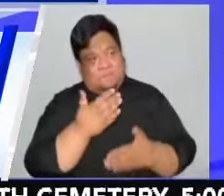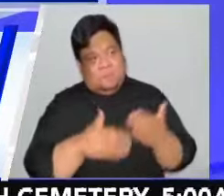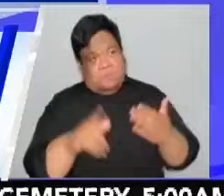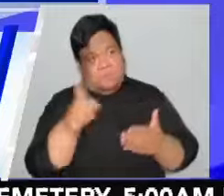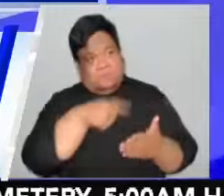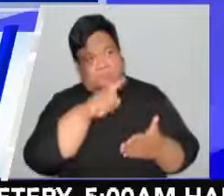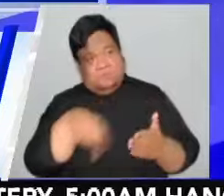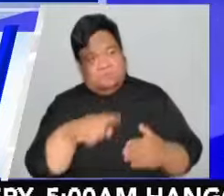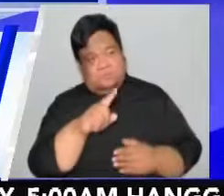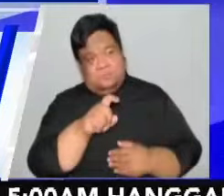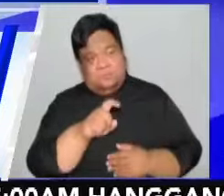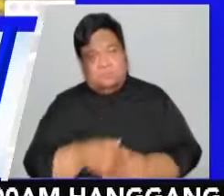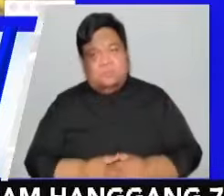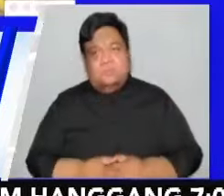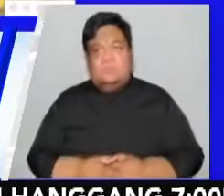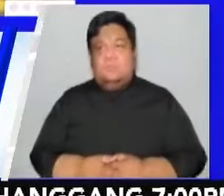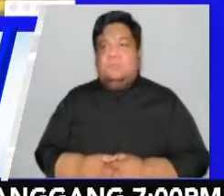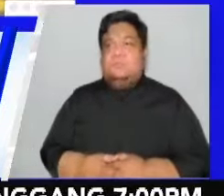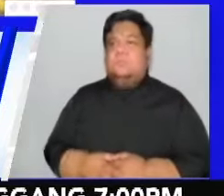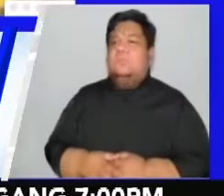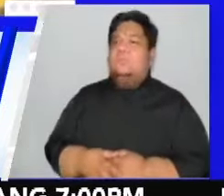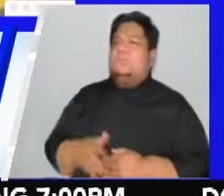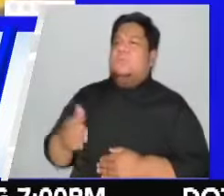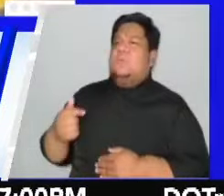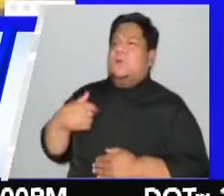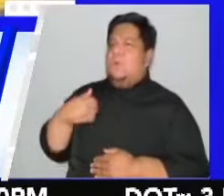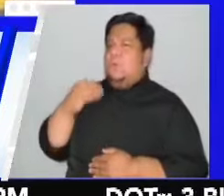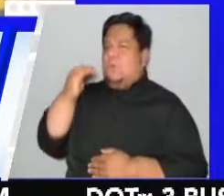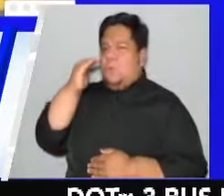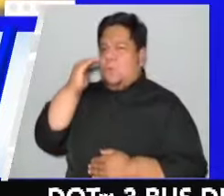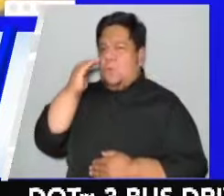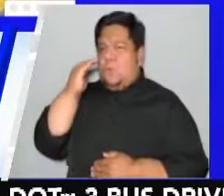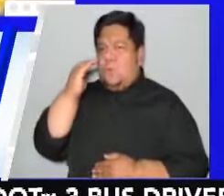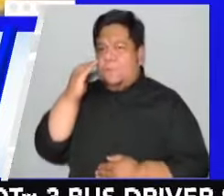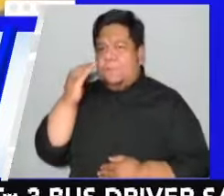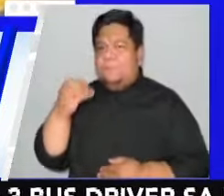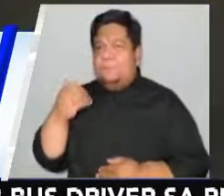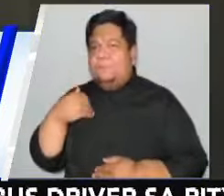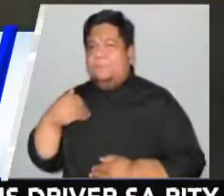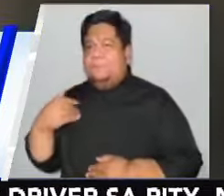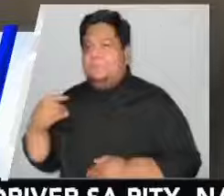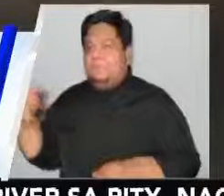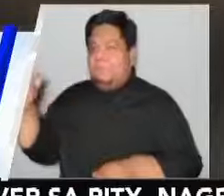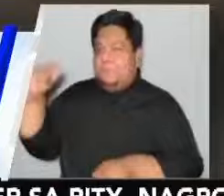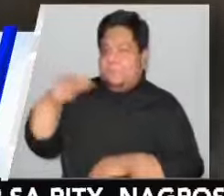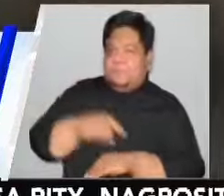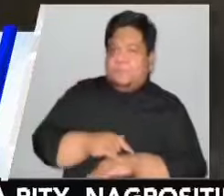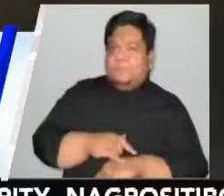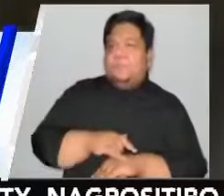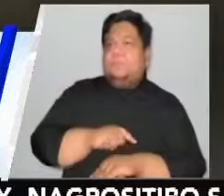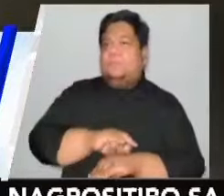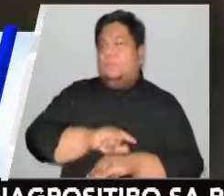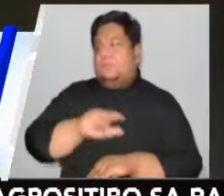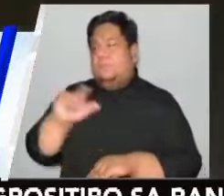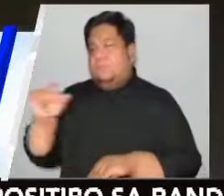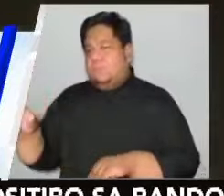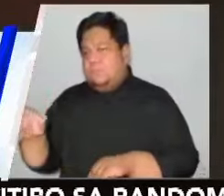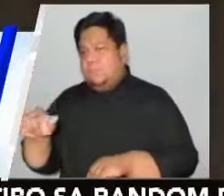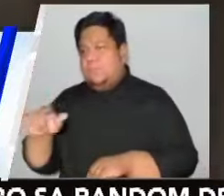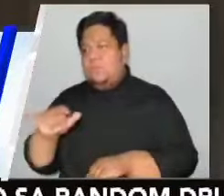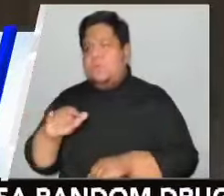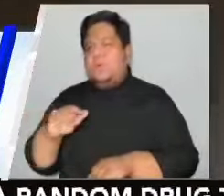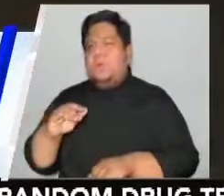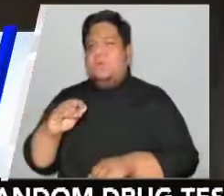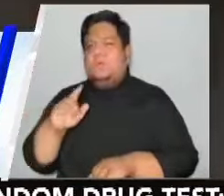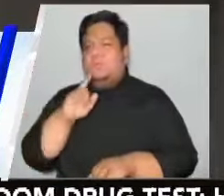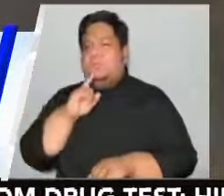Kahapon, Igan, ay pagkakalang ko, I canceled the flight going there, pati sa palabas, pati mga domestic and international. So, ngayon, araw, wala pa